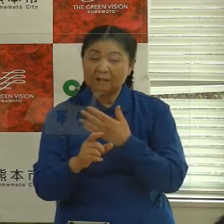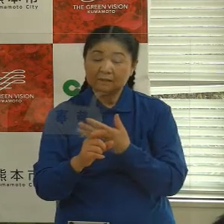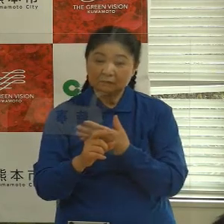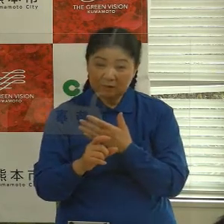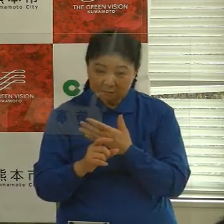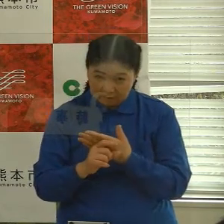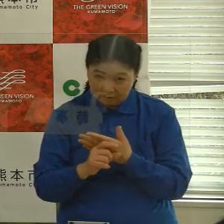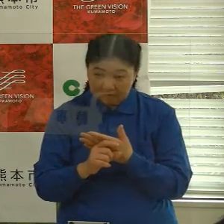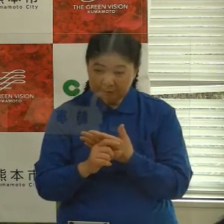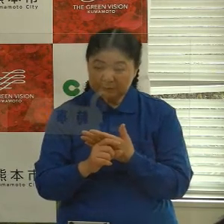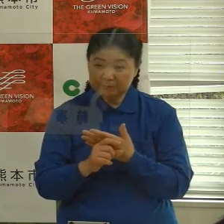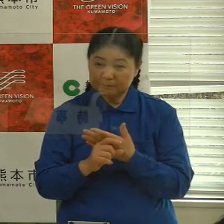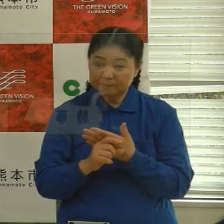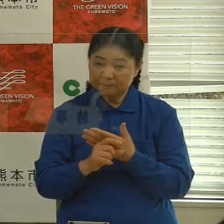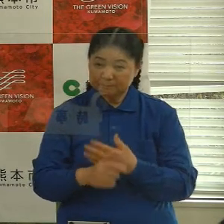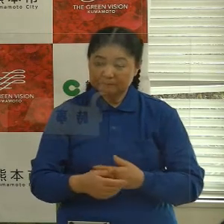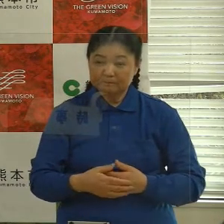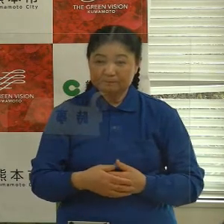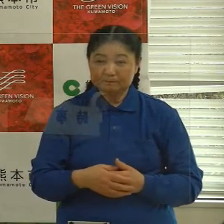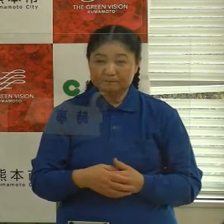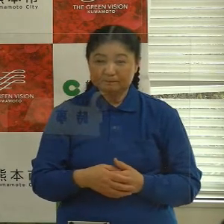ば